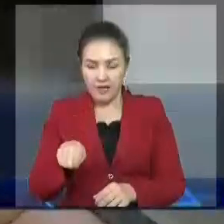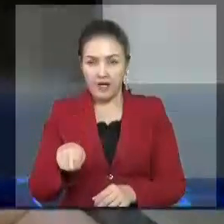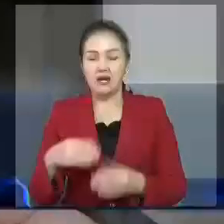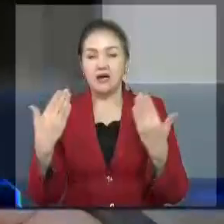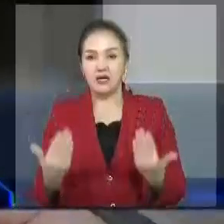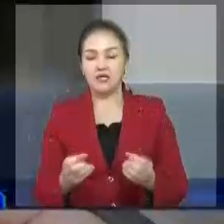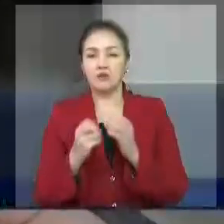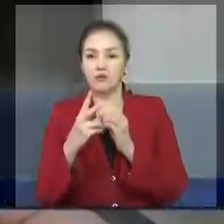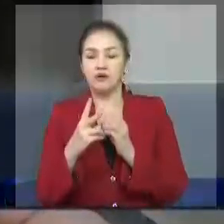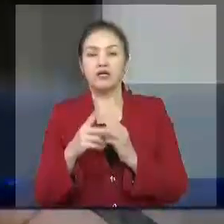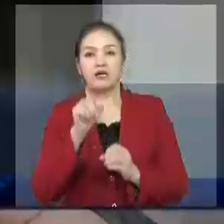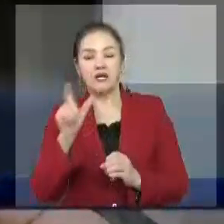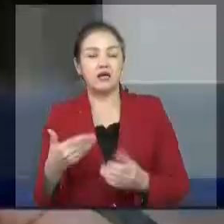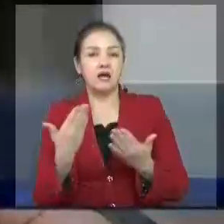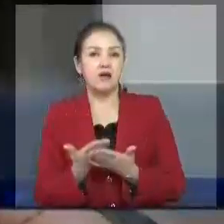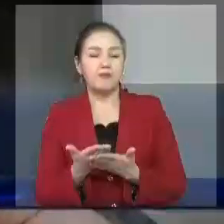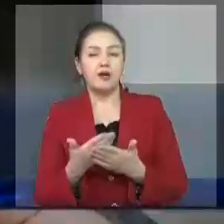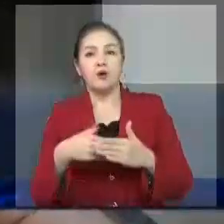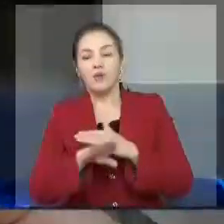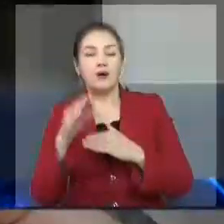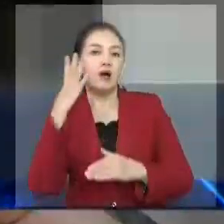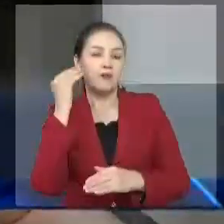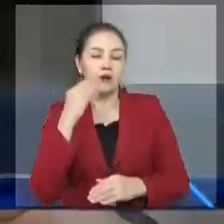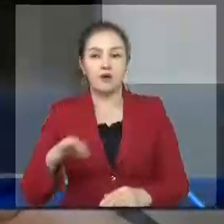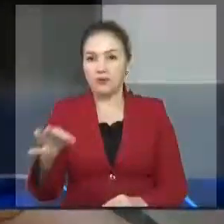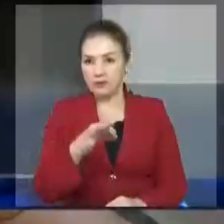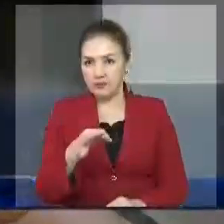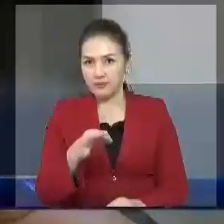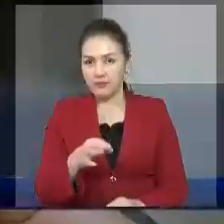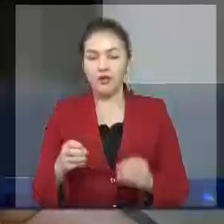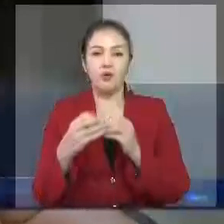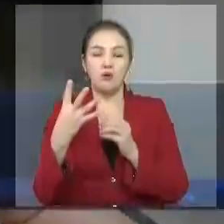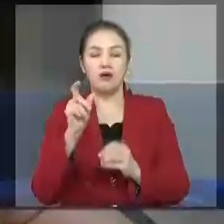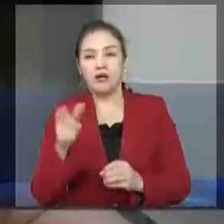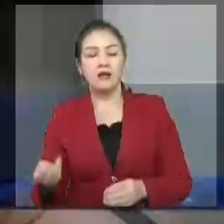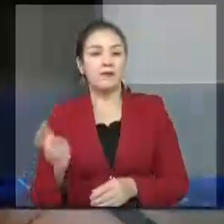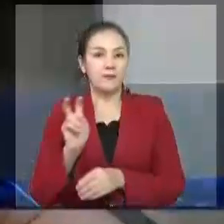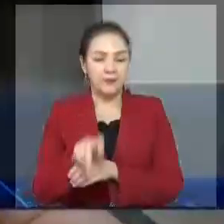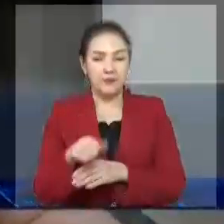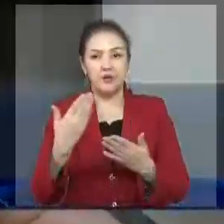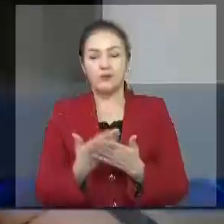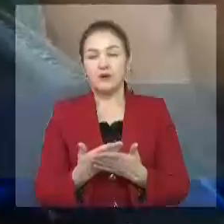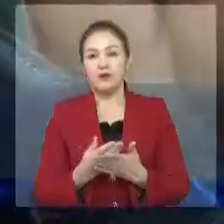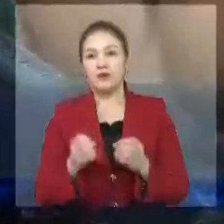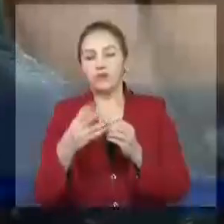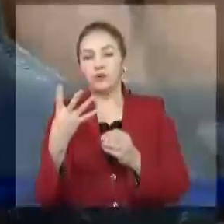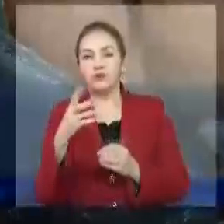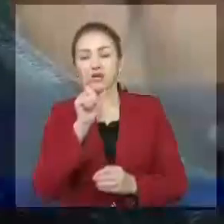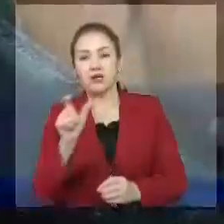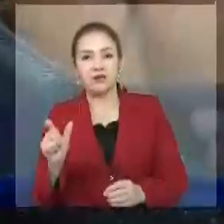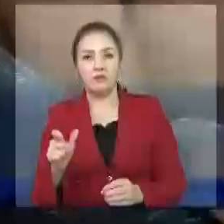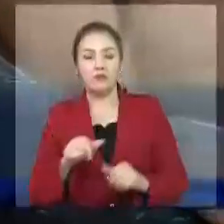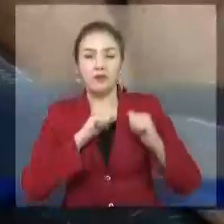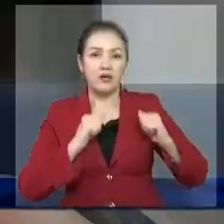12 adam biz, 2 adam көшіп кетті. Алматы облысына көшіп кетті. 14 adam vardı. Бұл 14 adam, шынды айтсақ,